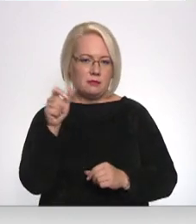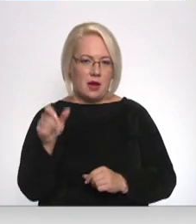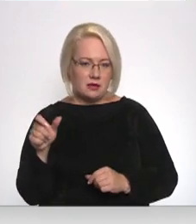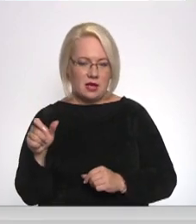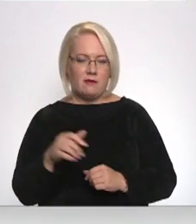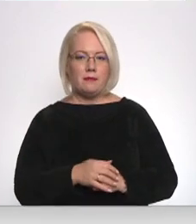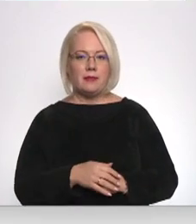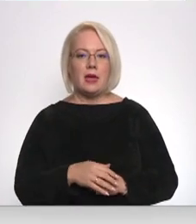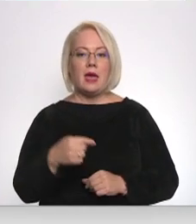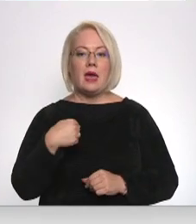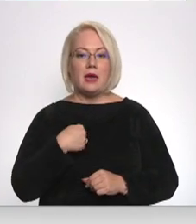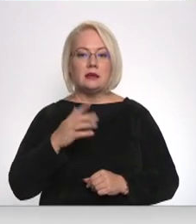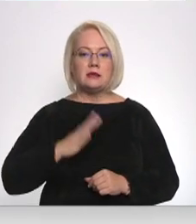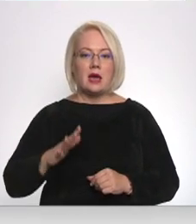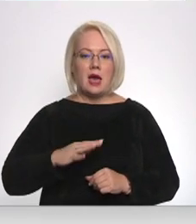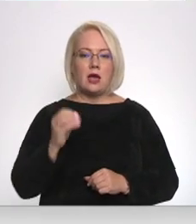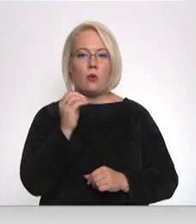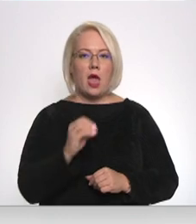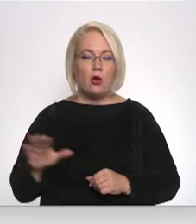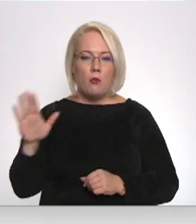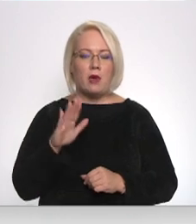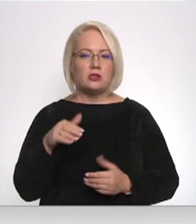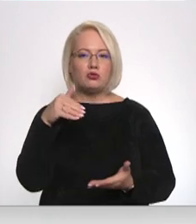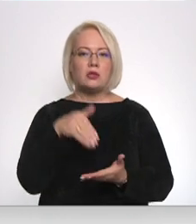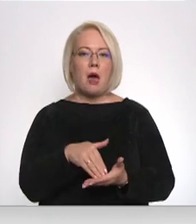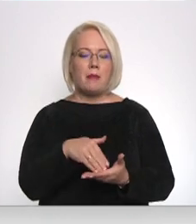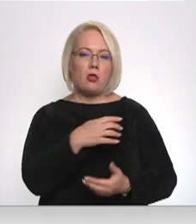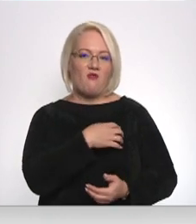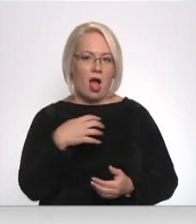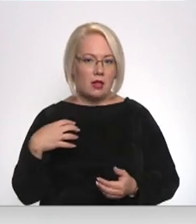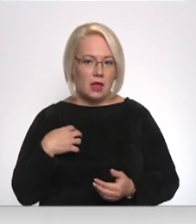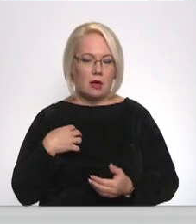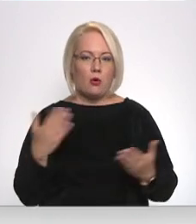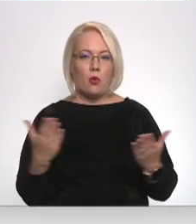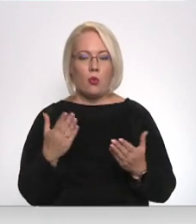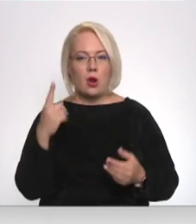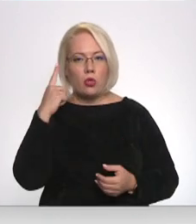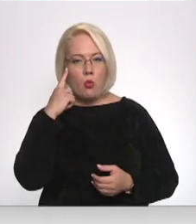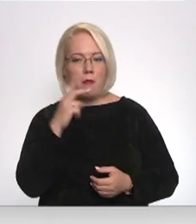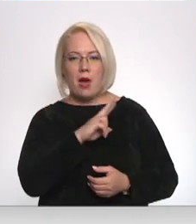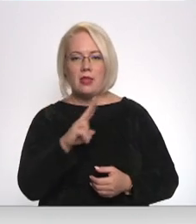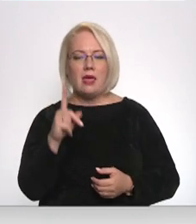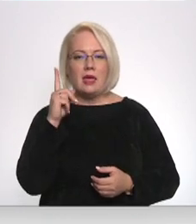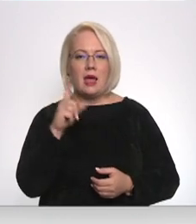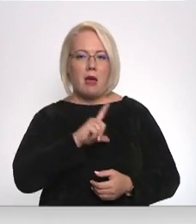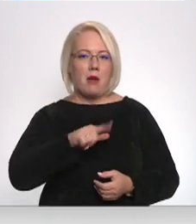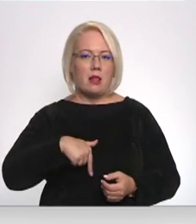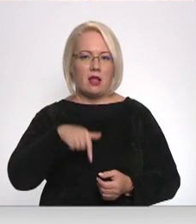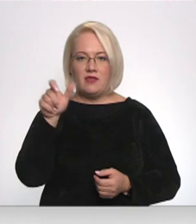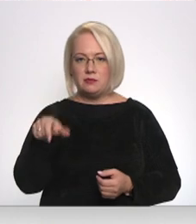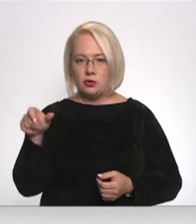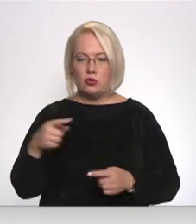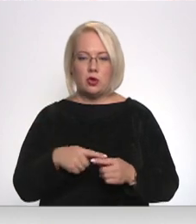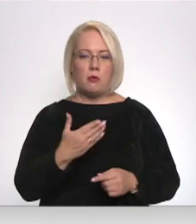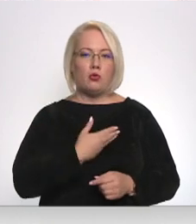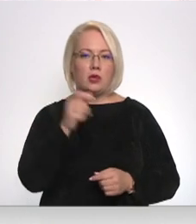sagaidu eiropeisku stabilu valdību, kura domās ne tikai par Latvijas pilsoņiem un